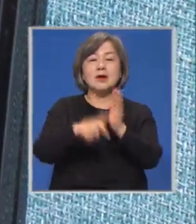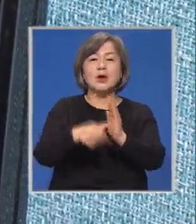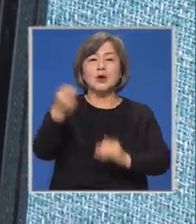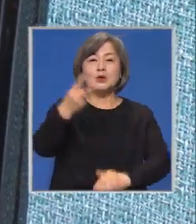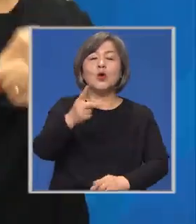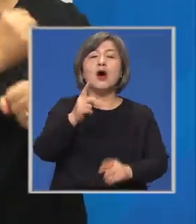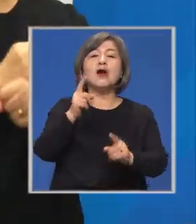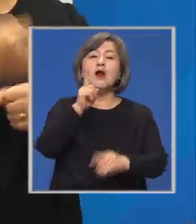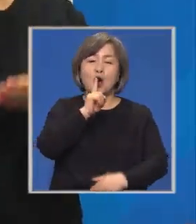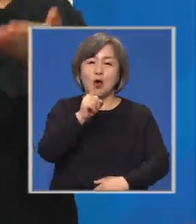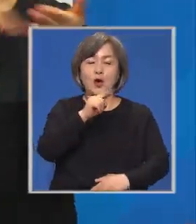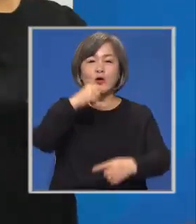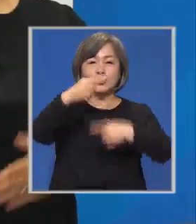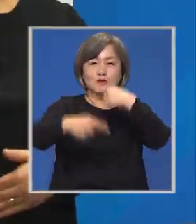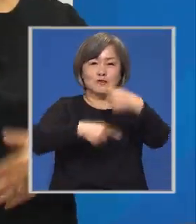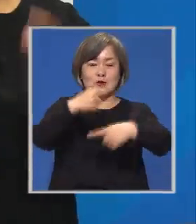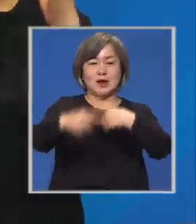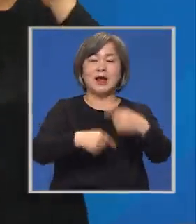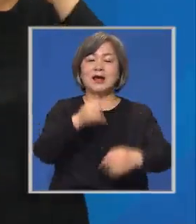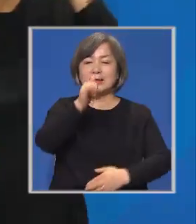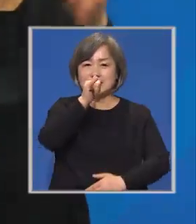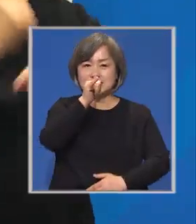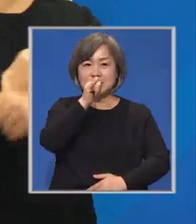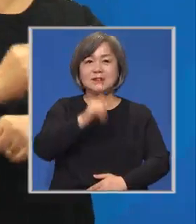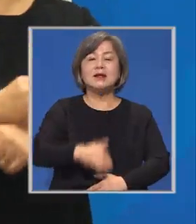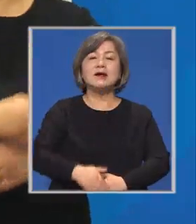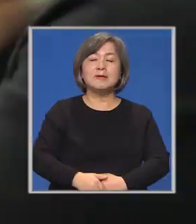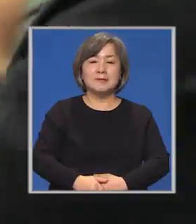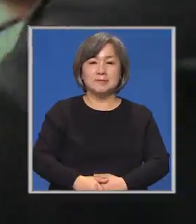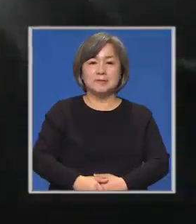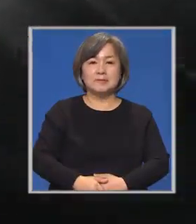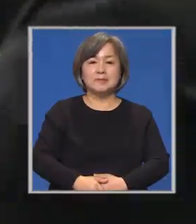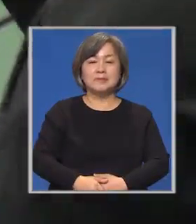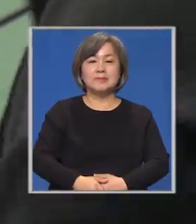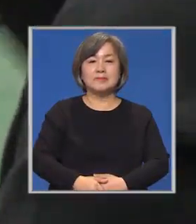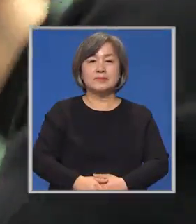허무는 또 하나의 언어, 수어가 있습니다.